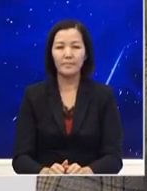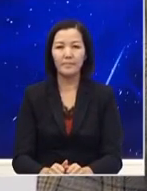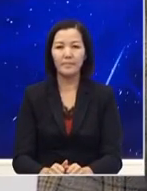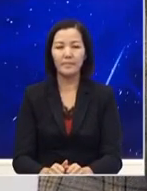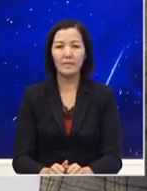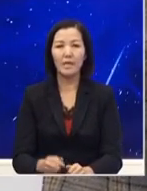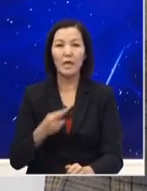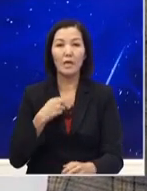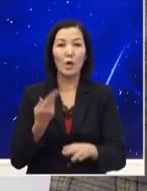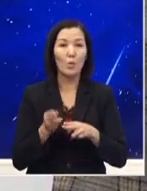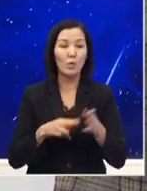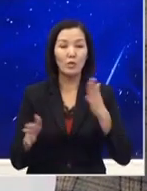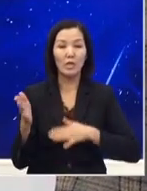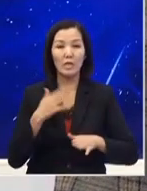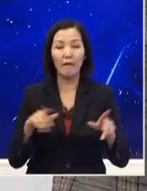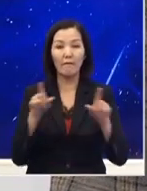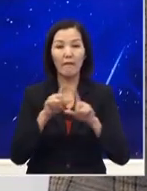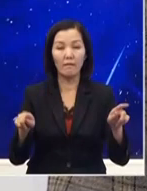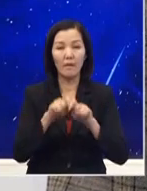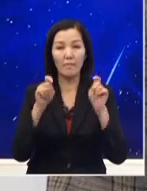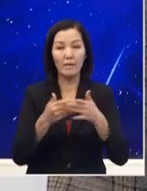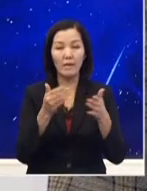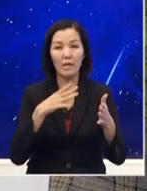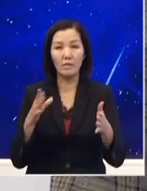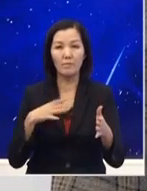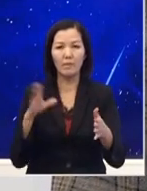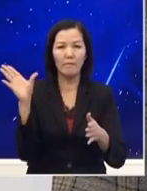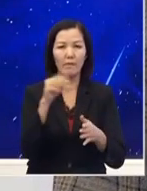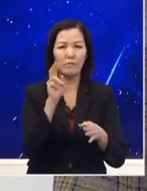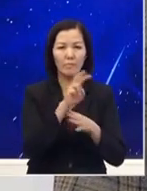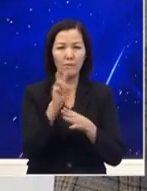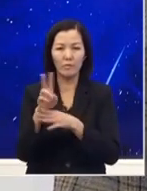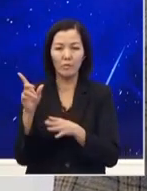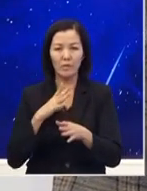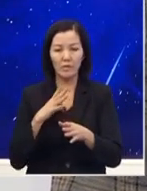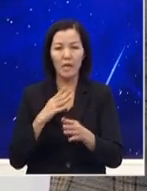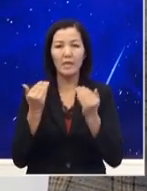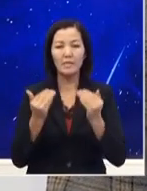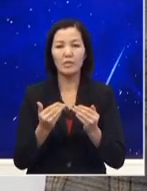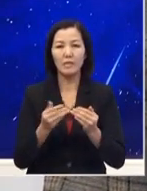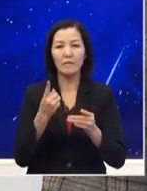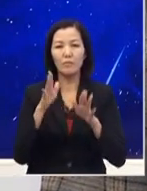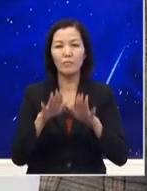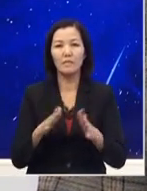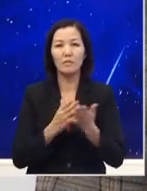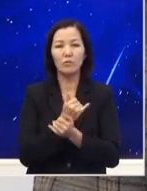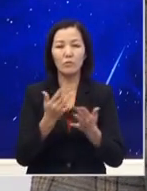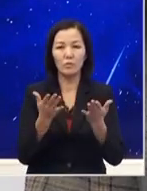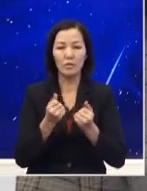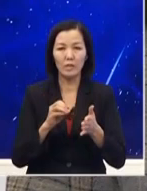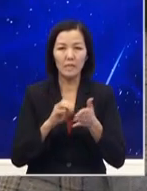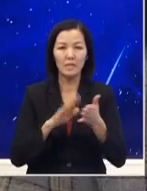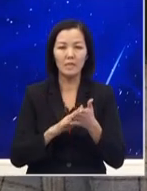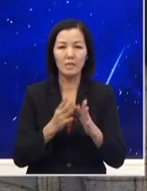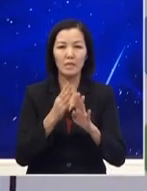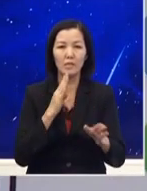Я очень рада открытию сервисного акимата. Раньше приходилось по всему райцентру туда-сюда ходить. Сегодня я пришла по вопросу регистрации